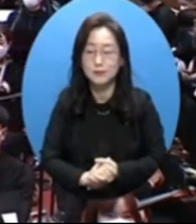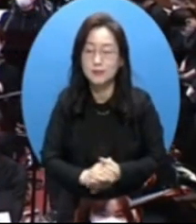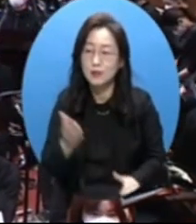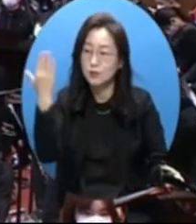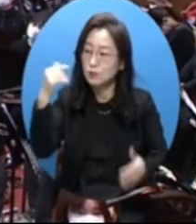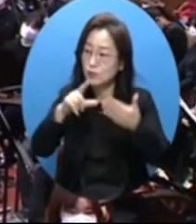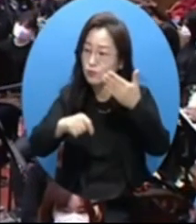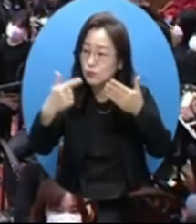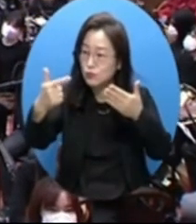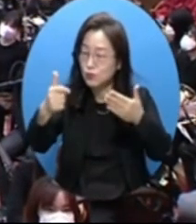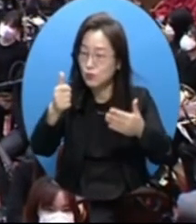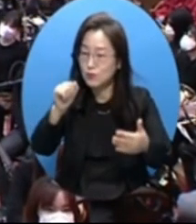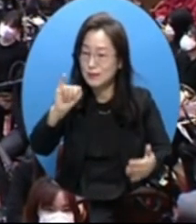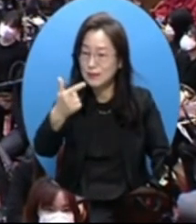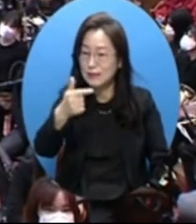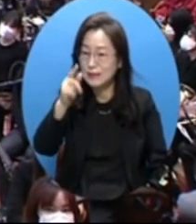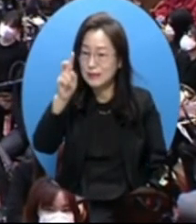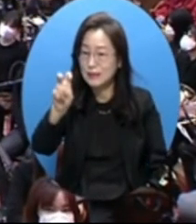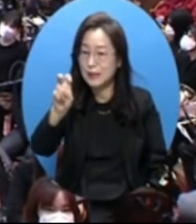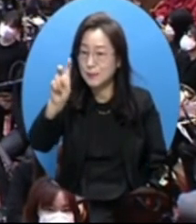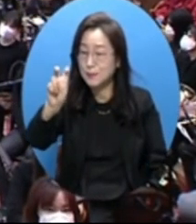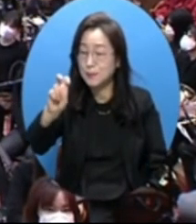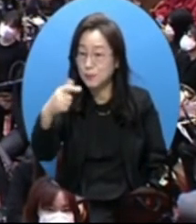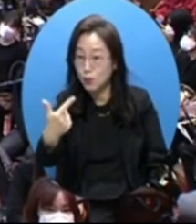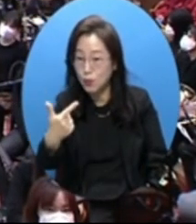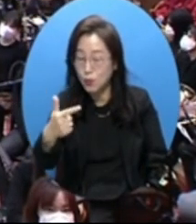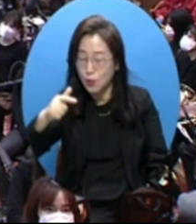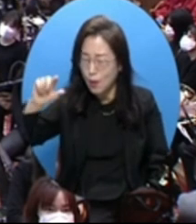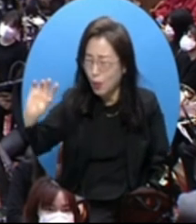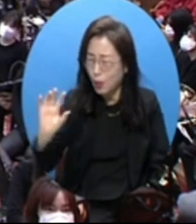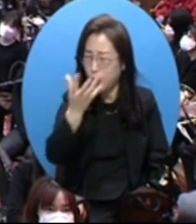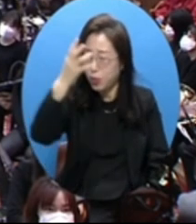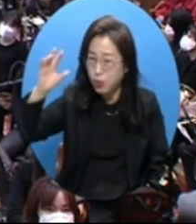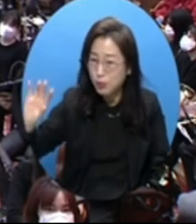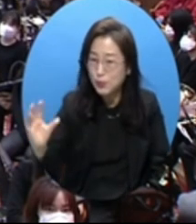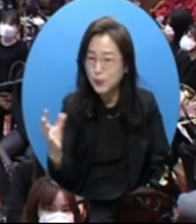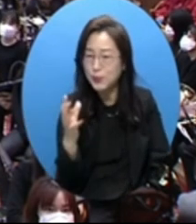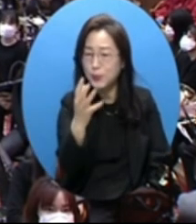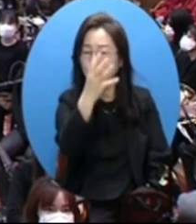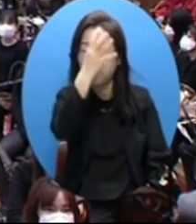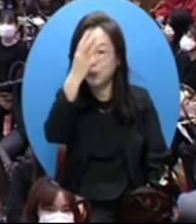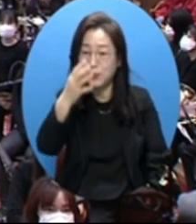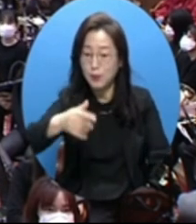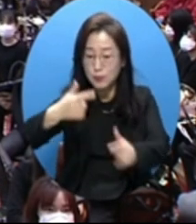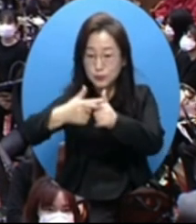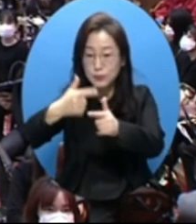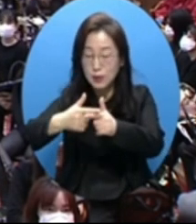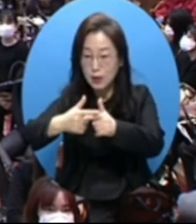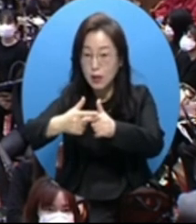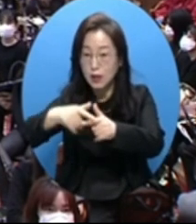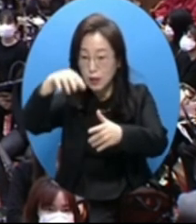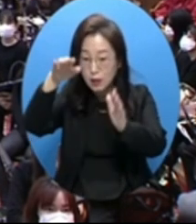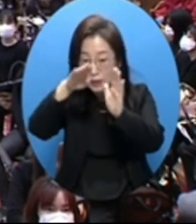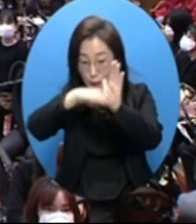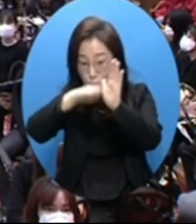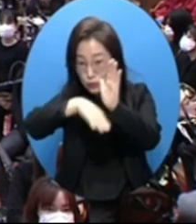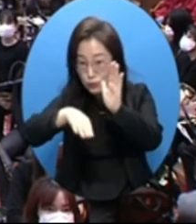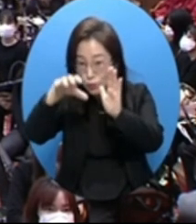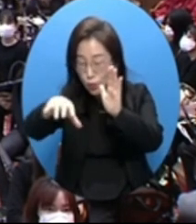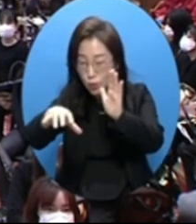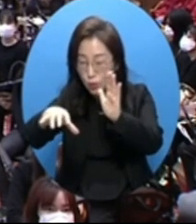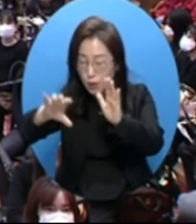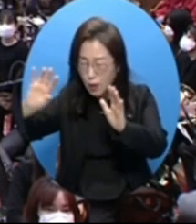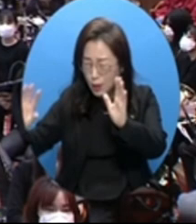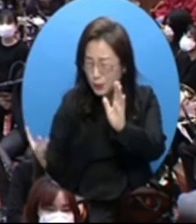지난 9월 6일 태풍 흰 남노가 우리 대한민국 남부를 강타했을 때에 경북 포항시 남부의 한